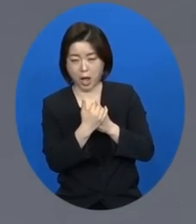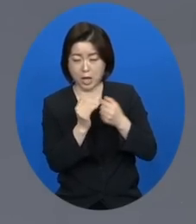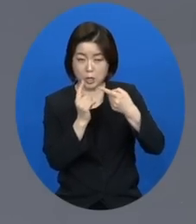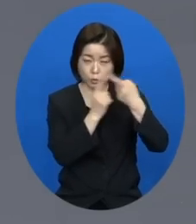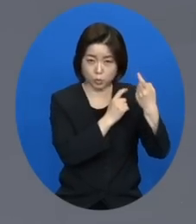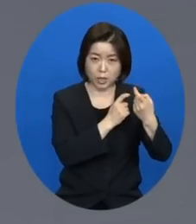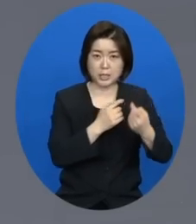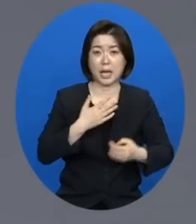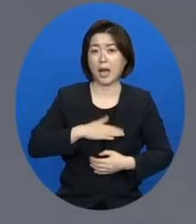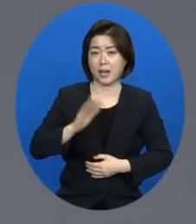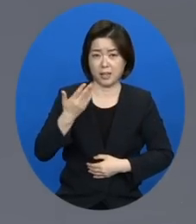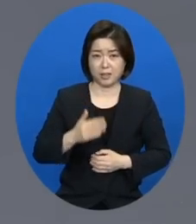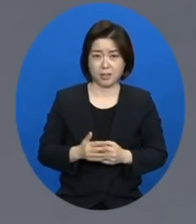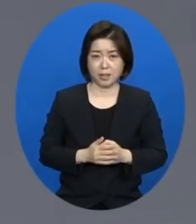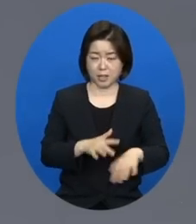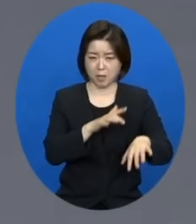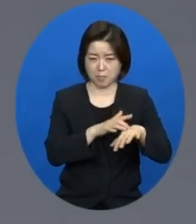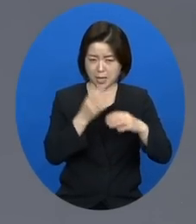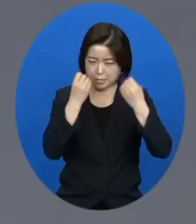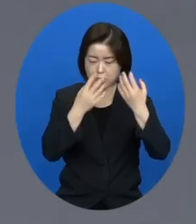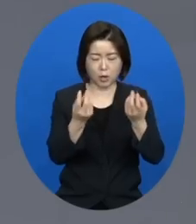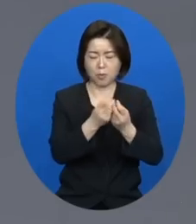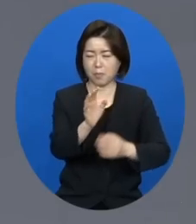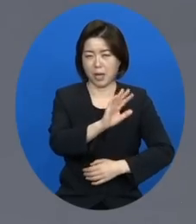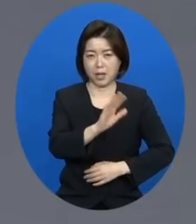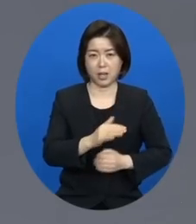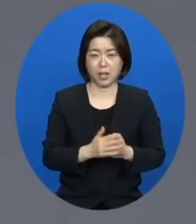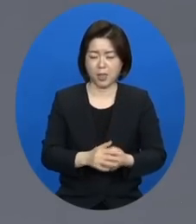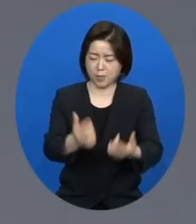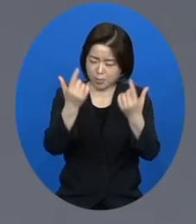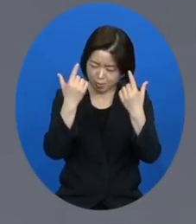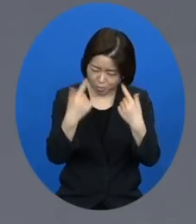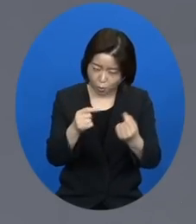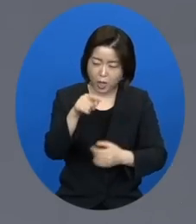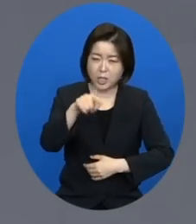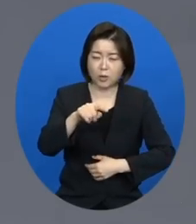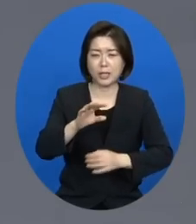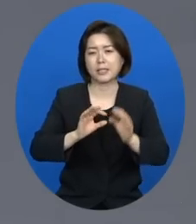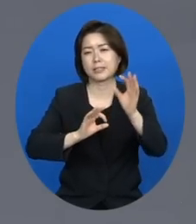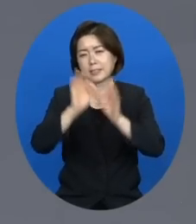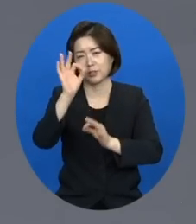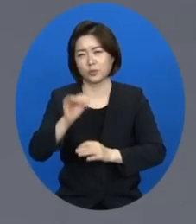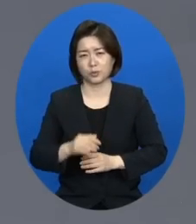돼요. 마귀는요, 새로운 전략 없습니다. 똑같은데 거기 넘어가는 거예요.